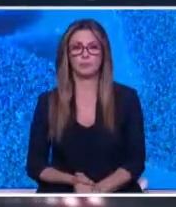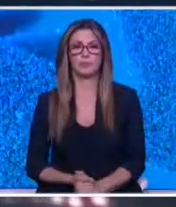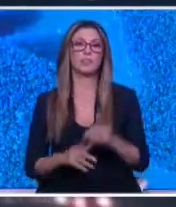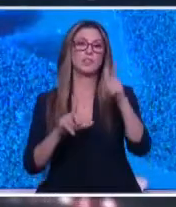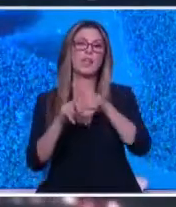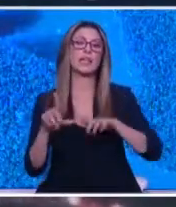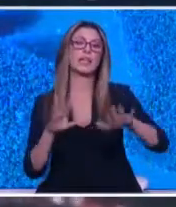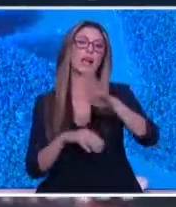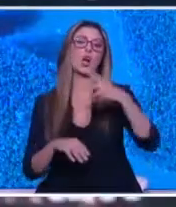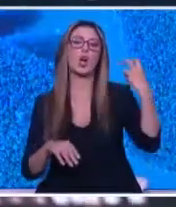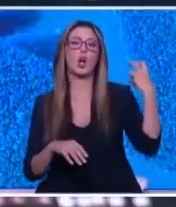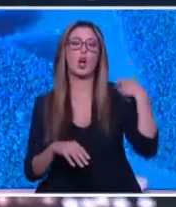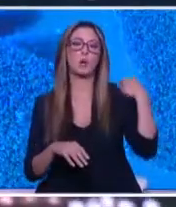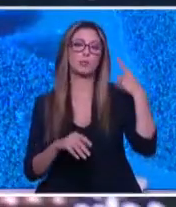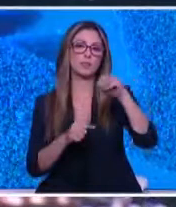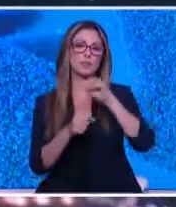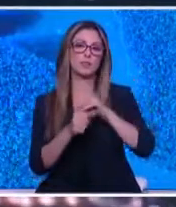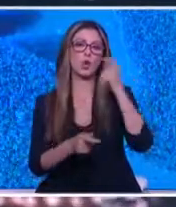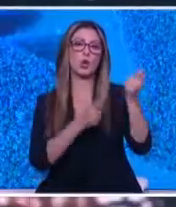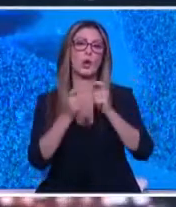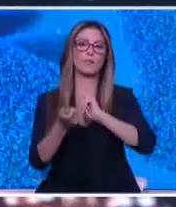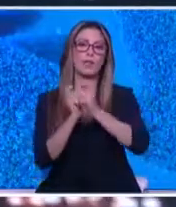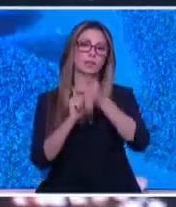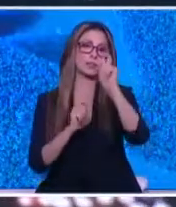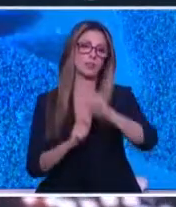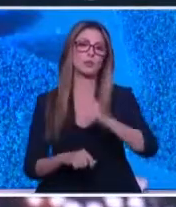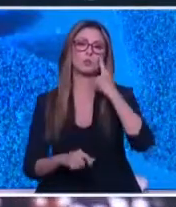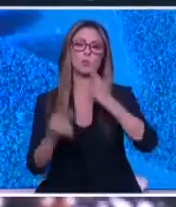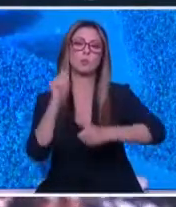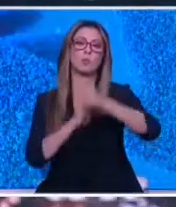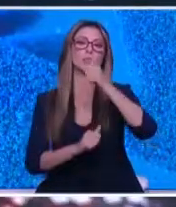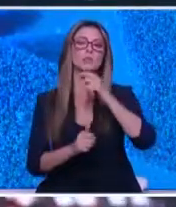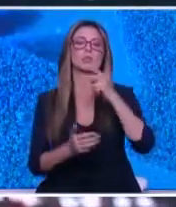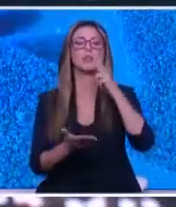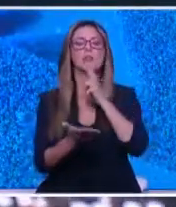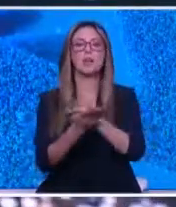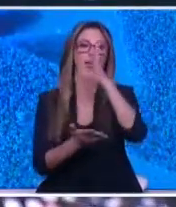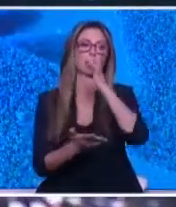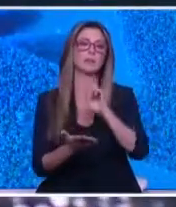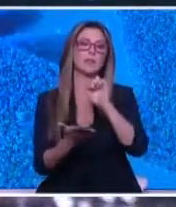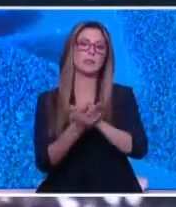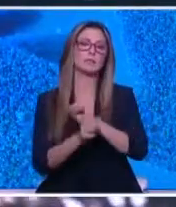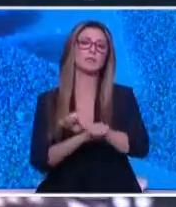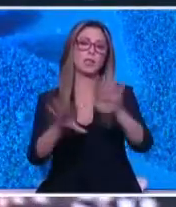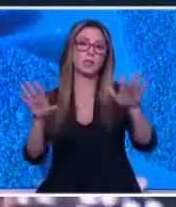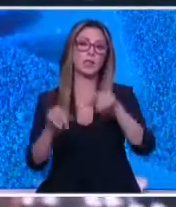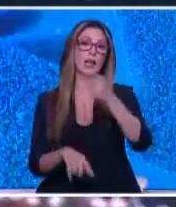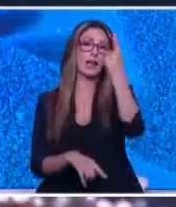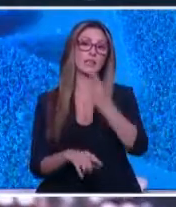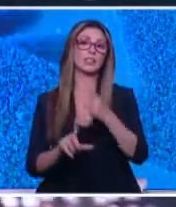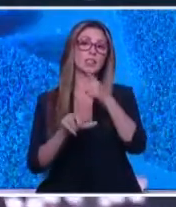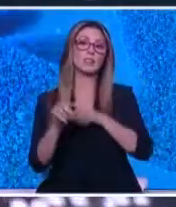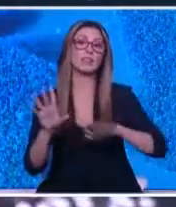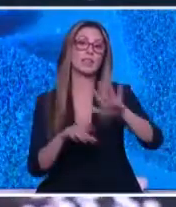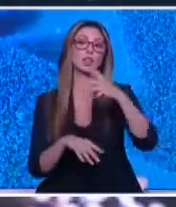Jandarma Genel Komutanlığı Komuta Kademesi'nde görev değişiklikleri yapıldı. Cumhurbaşkanı kararı resmi gazetede yayınlanarak yürürlüğe girdi. İlk defa Jandarma